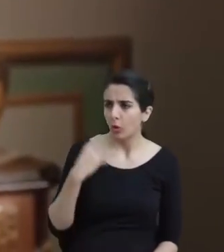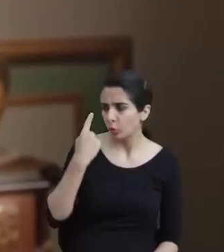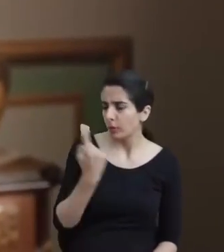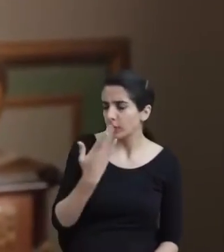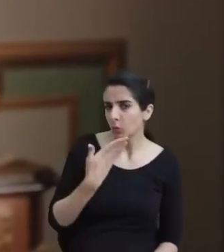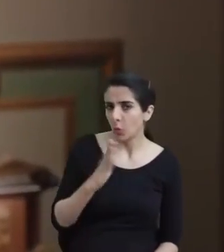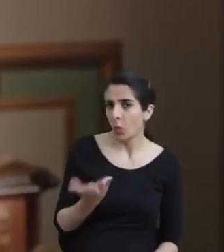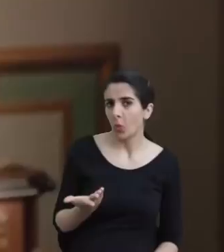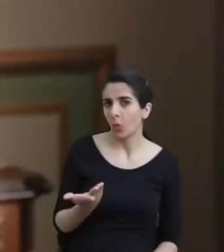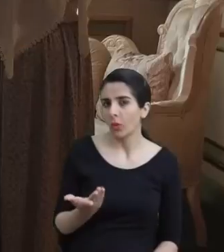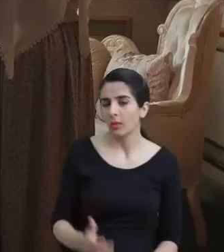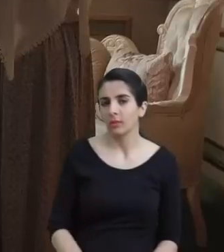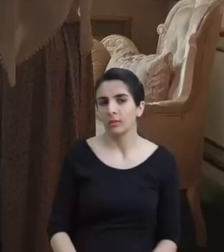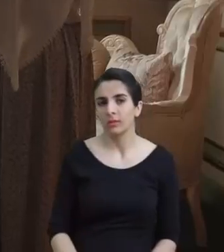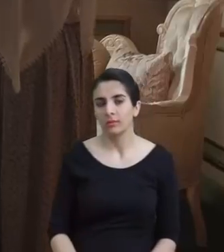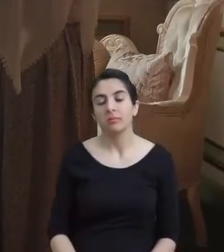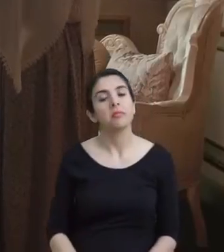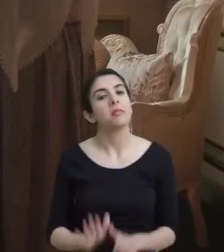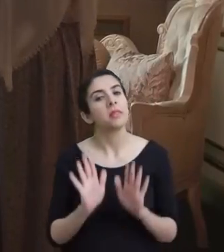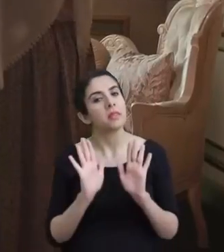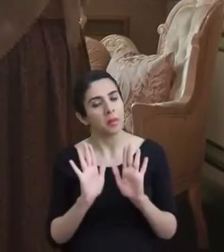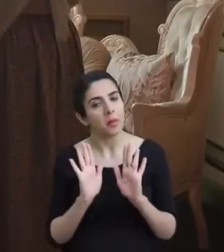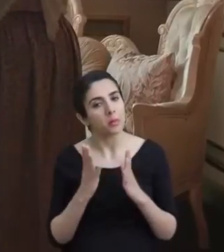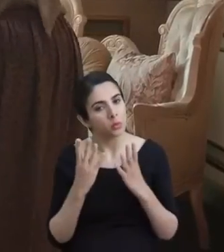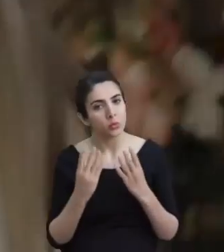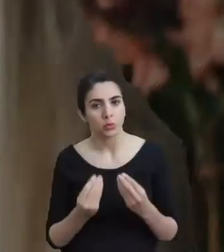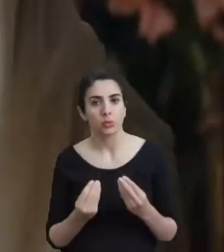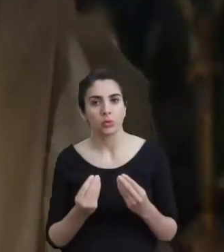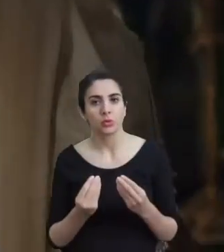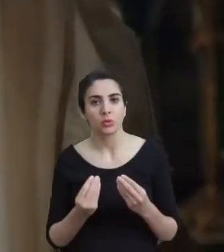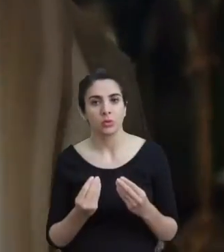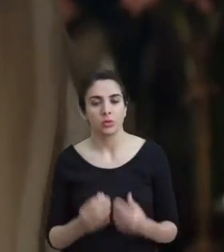Yok, niye düşüneyim ben onu be? Peki.